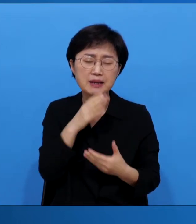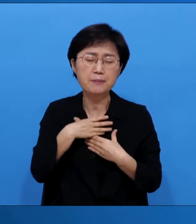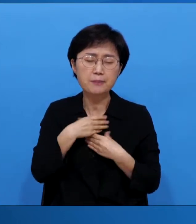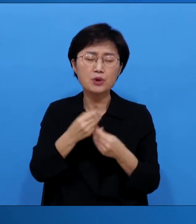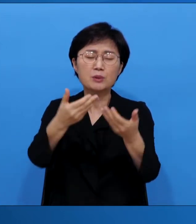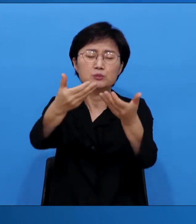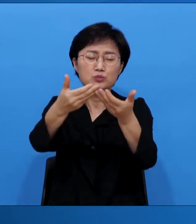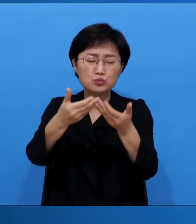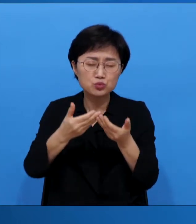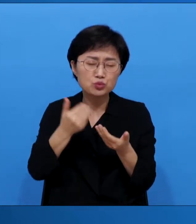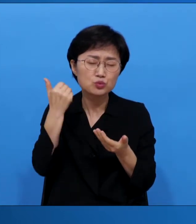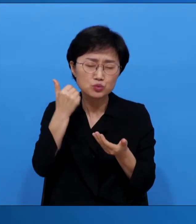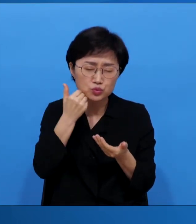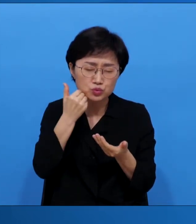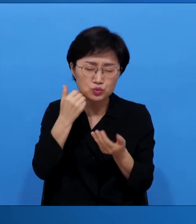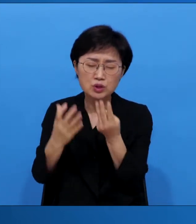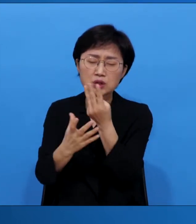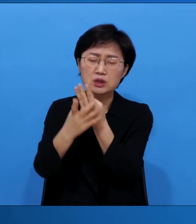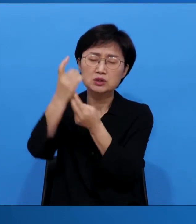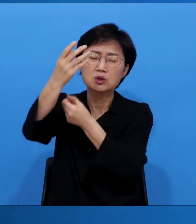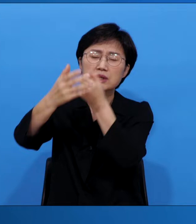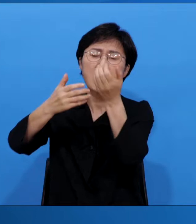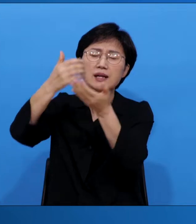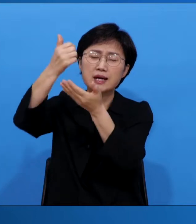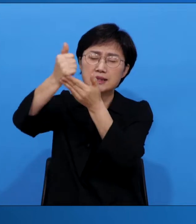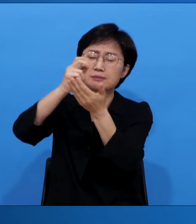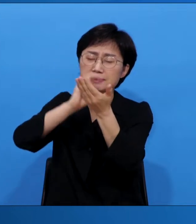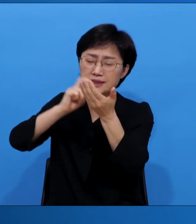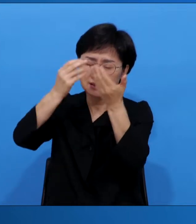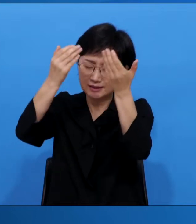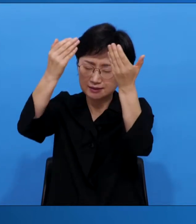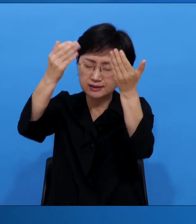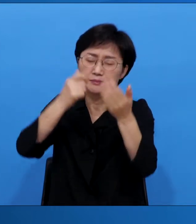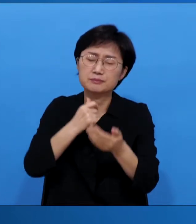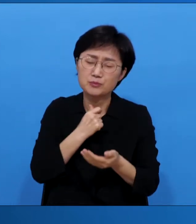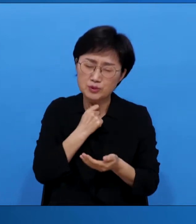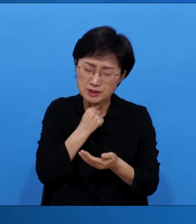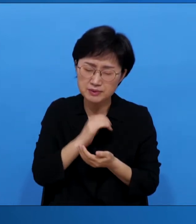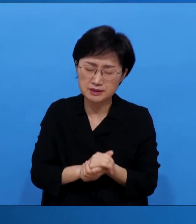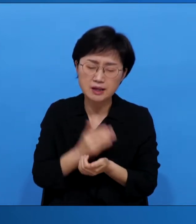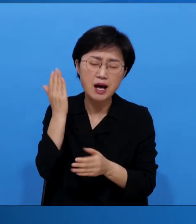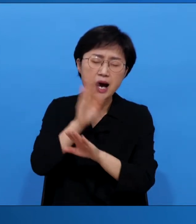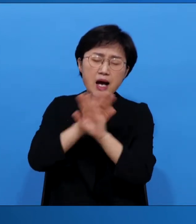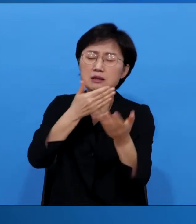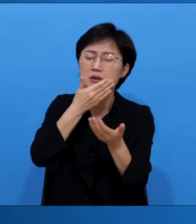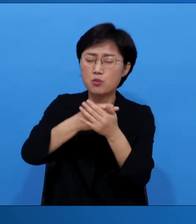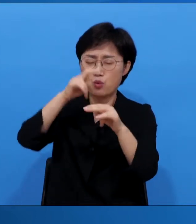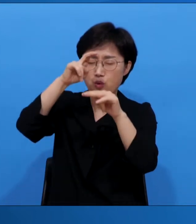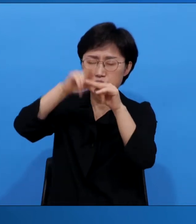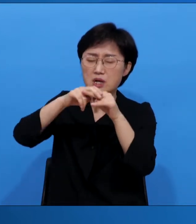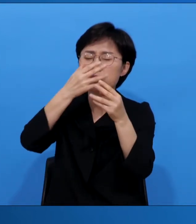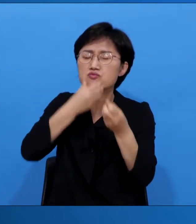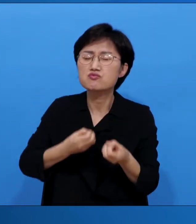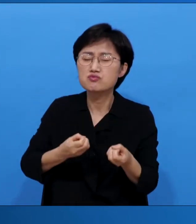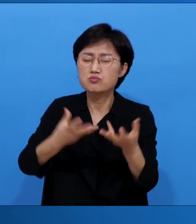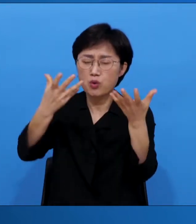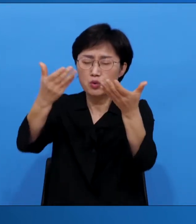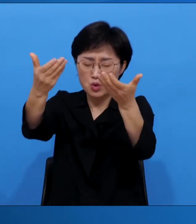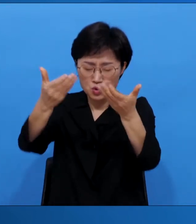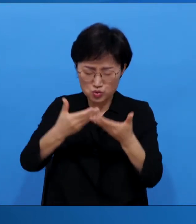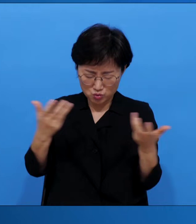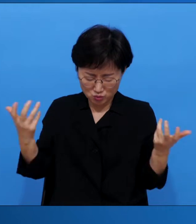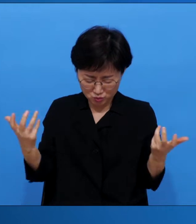all praise to the triune God who gives true rest to our souls. 하늘 보좌의 축복과 그 능력으로 충만한 하나님의